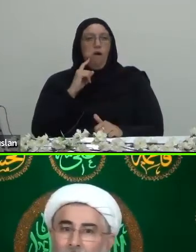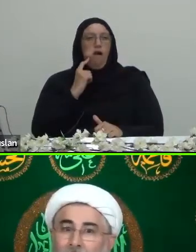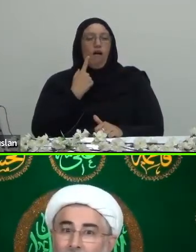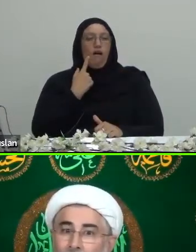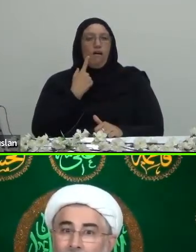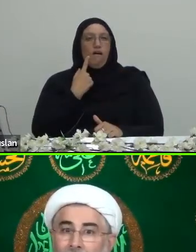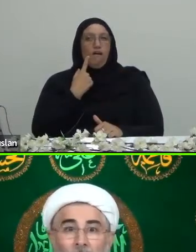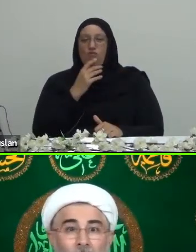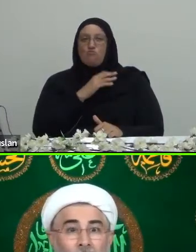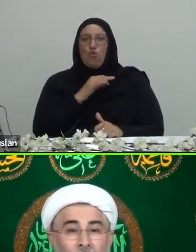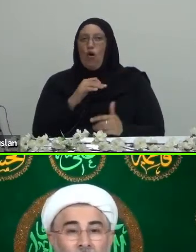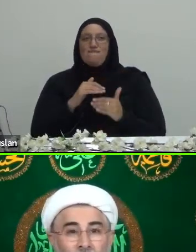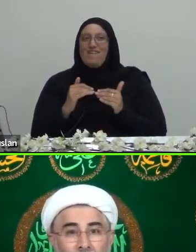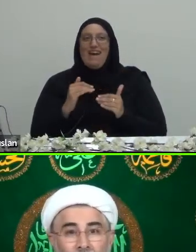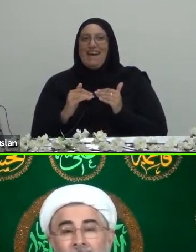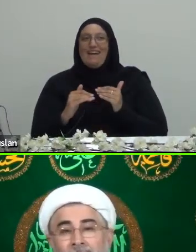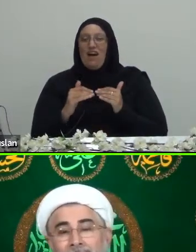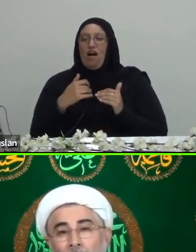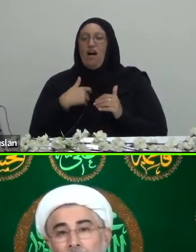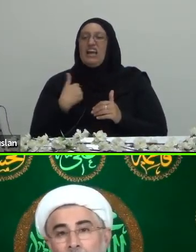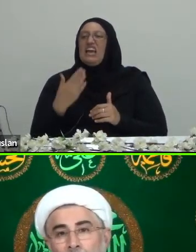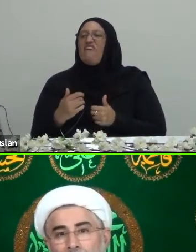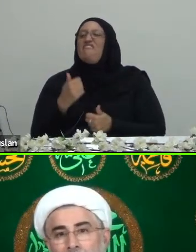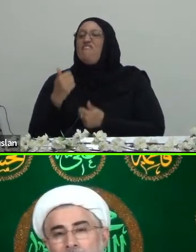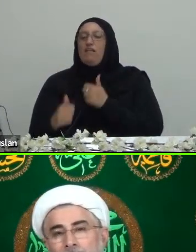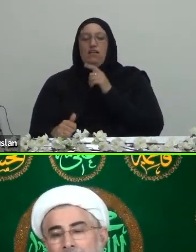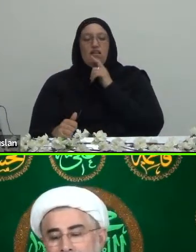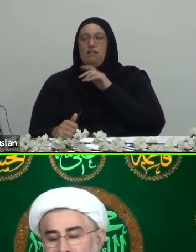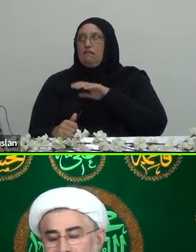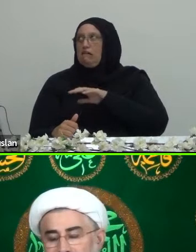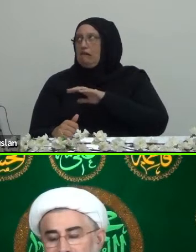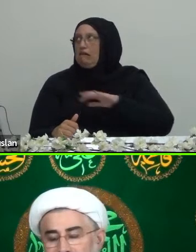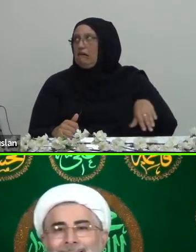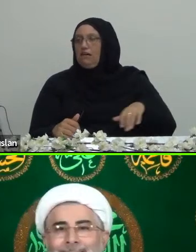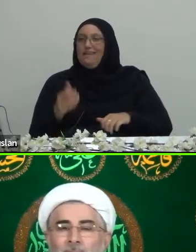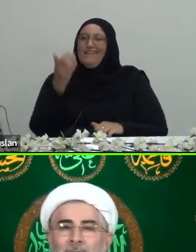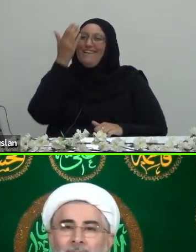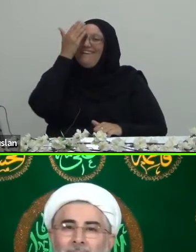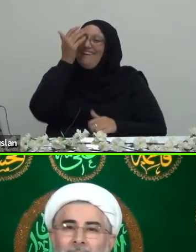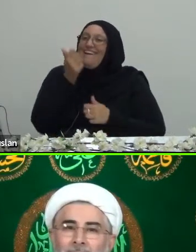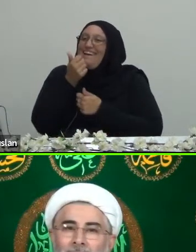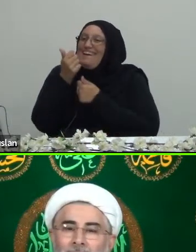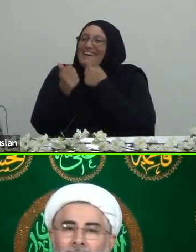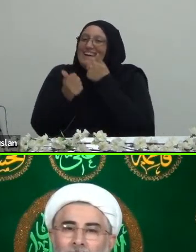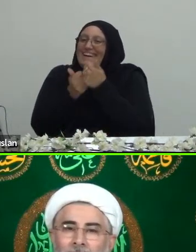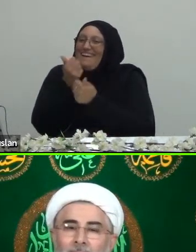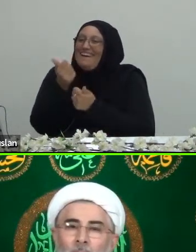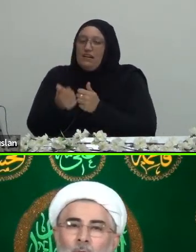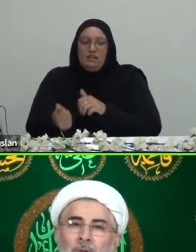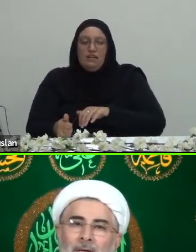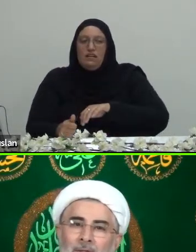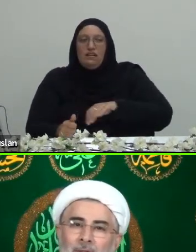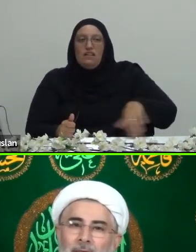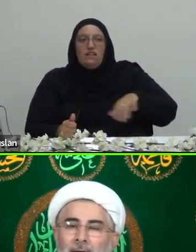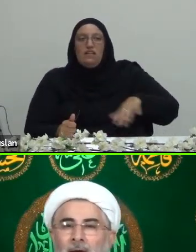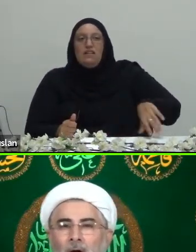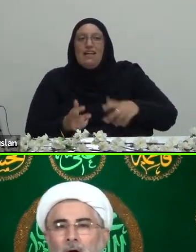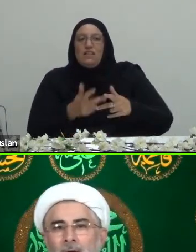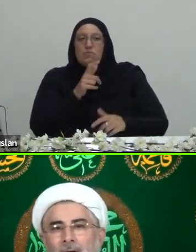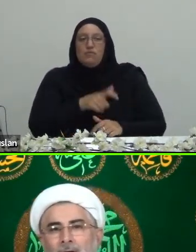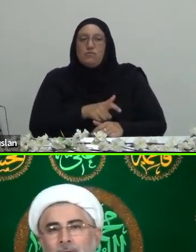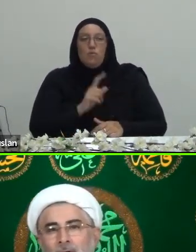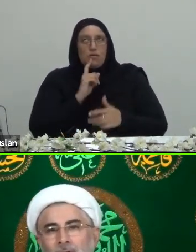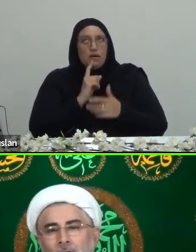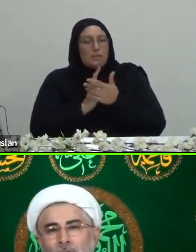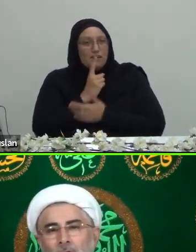ignorantly, but deliberately, I'm not being fair and I'm being biased, فَقَدْ خَتَمَ عَمَلَهُ بِمَعْصِيَةٍ.